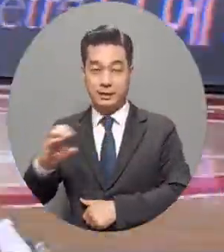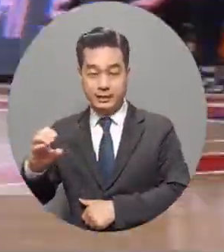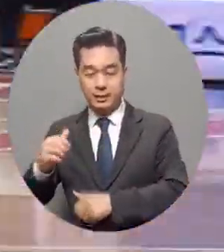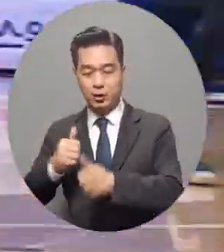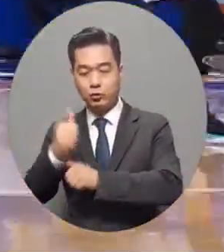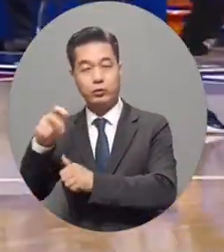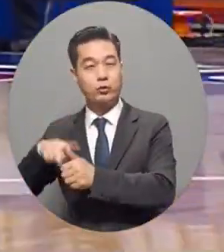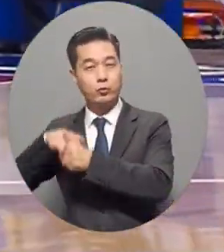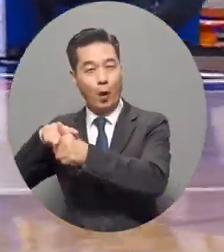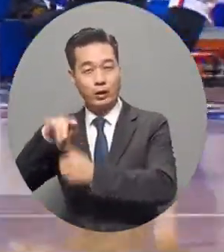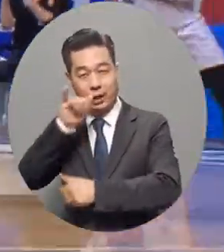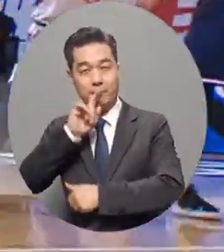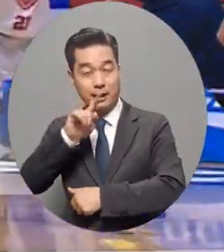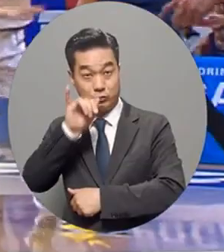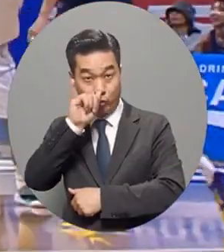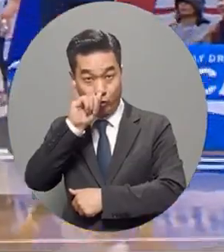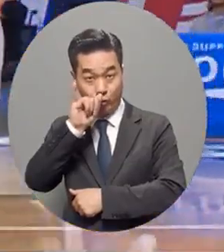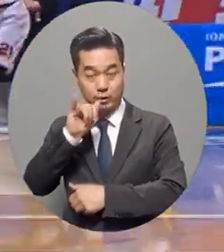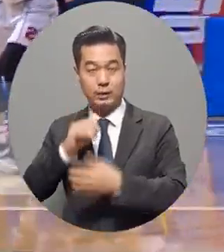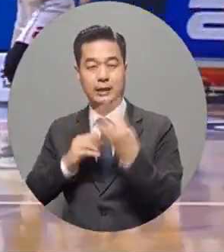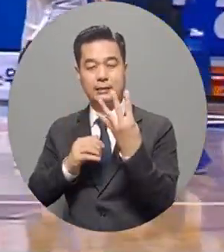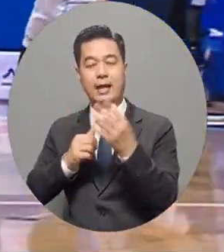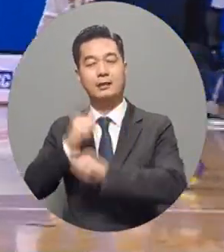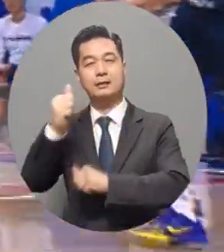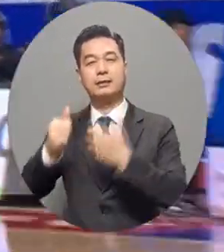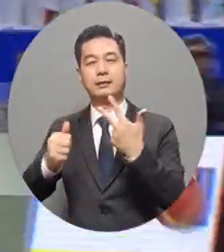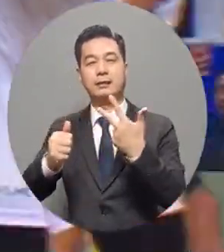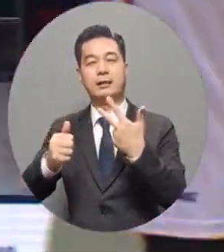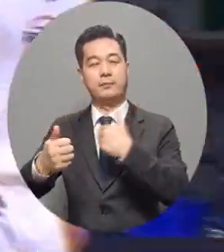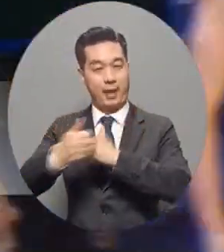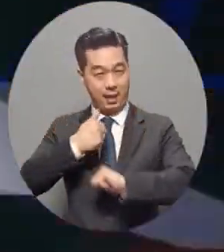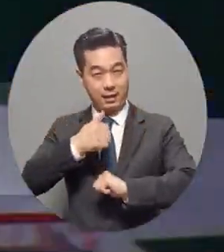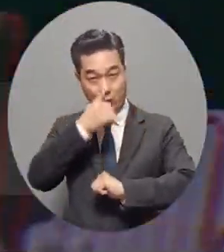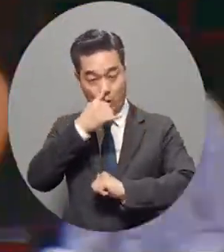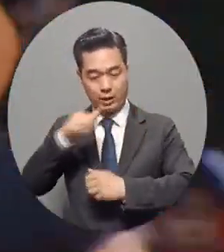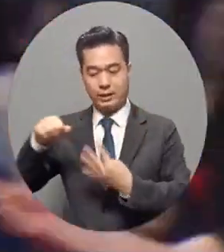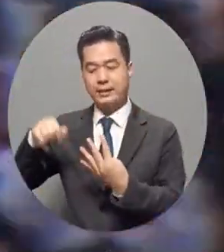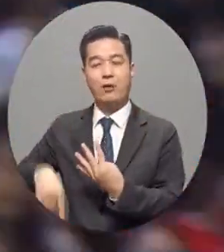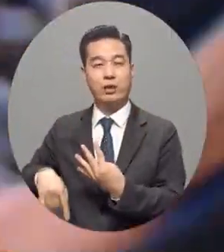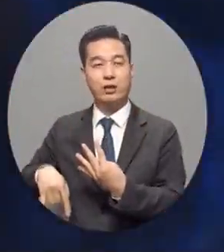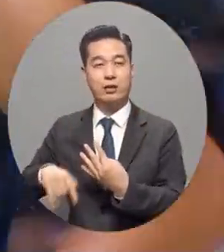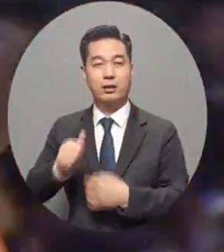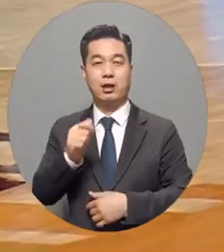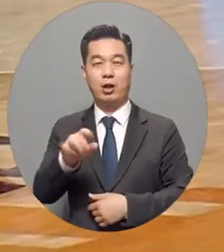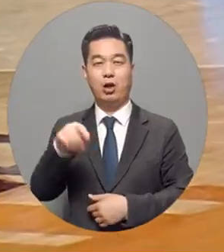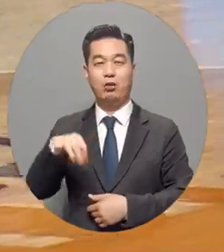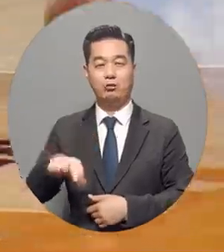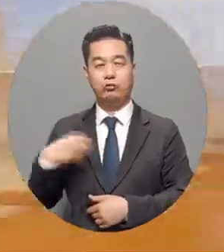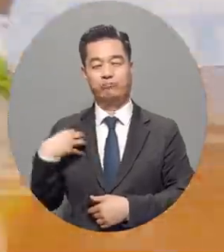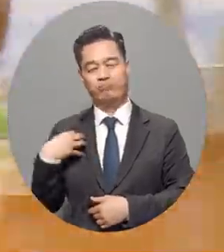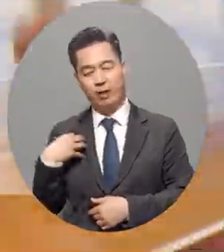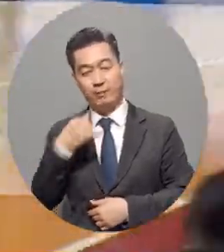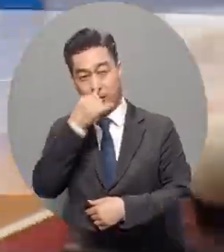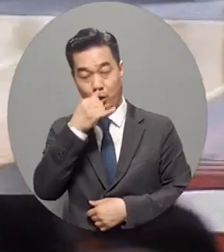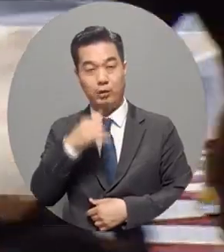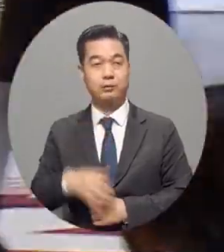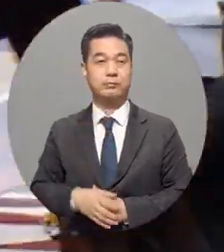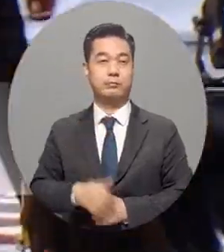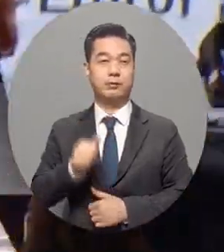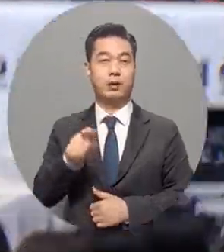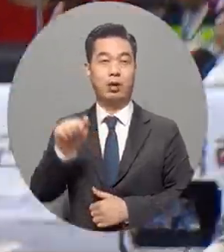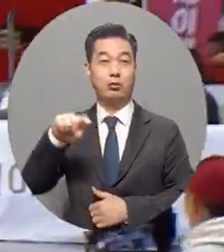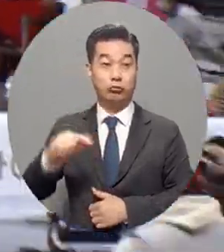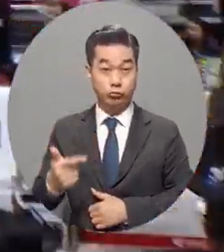평가가 무색하게 4승 7패를 기록하며 8위로 쳐져 있어 허웅의 업계가 무겁고 허웅은 상무에서 전역한